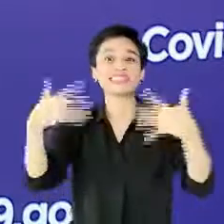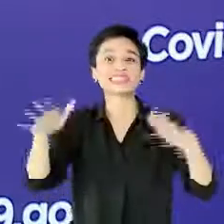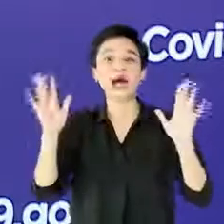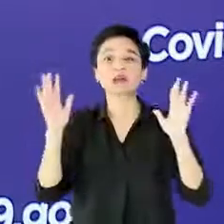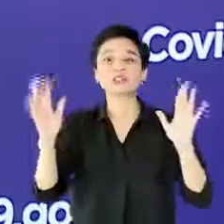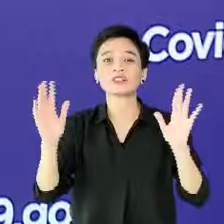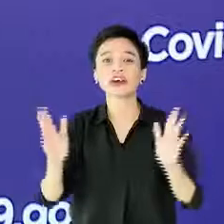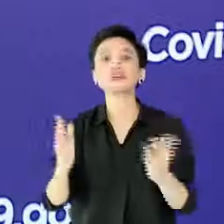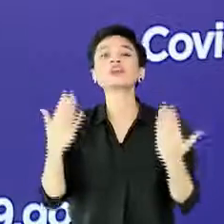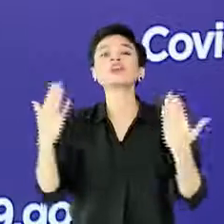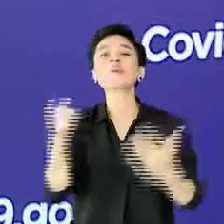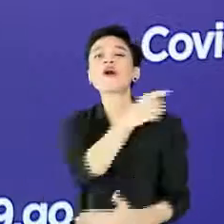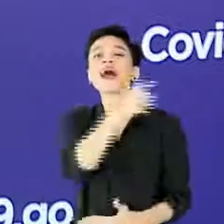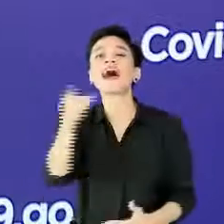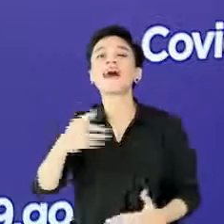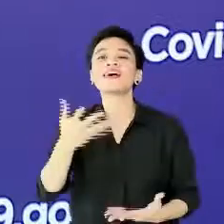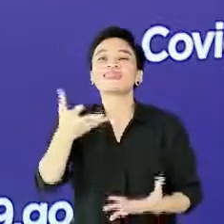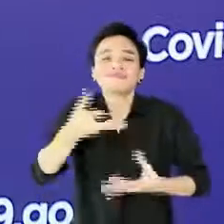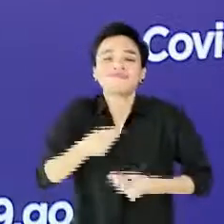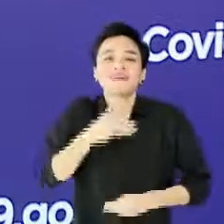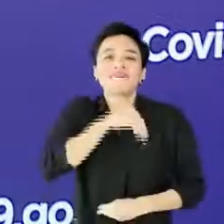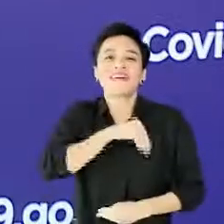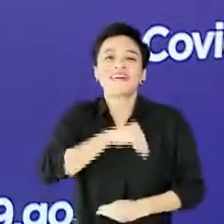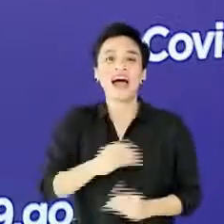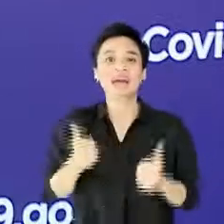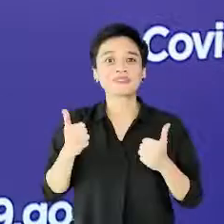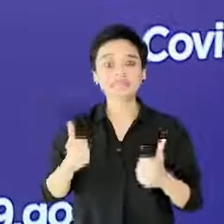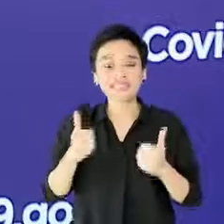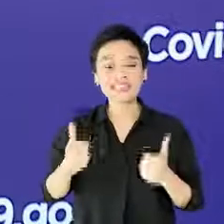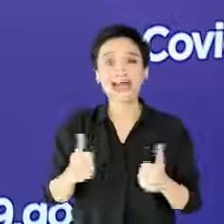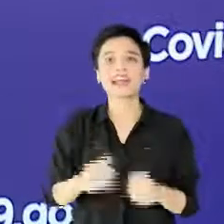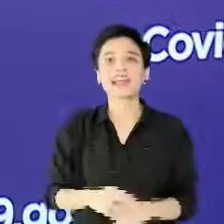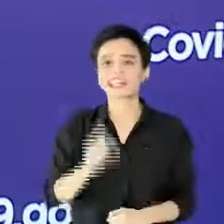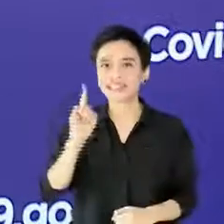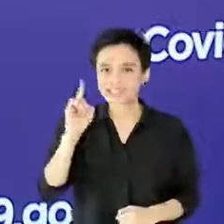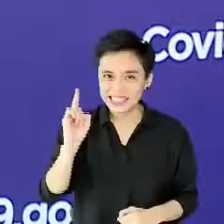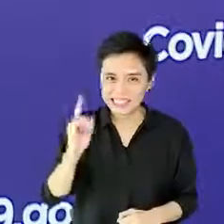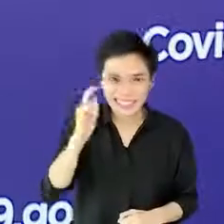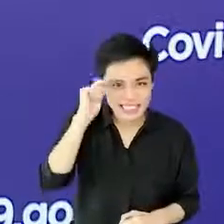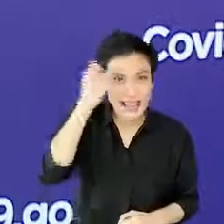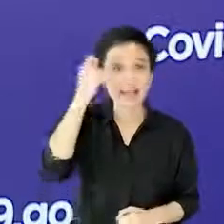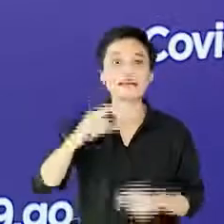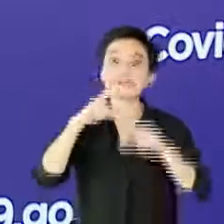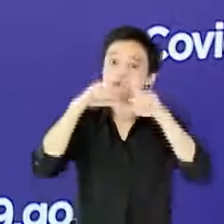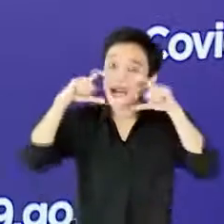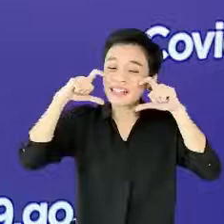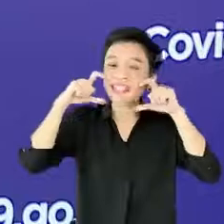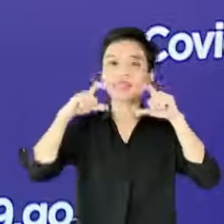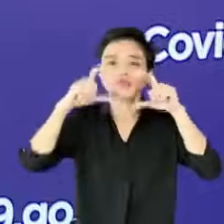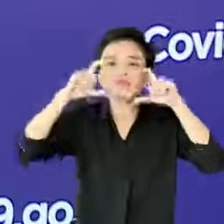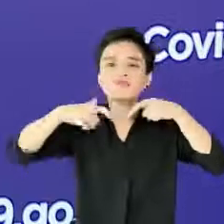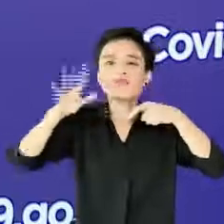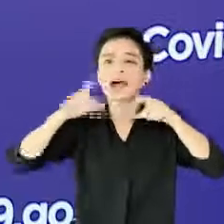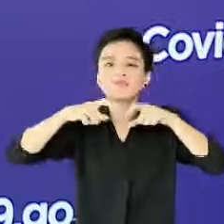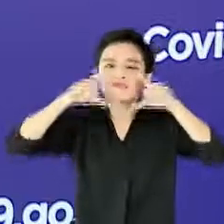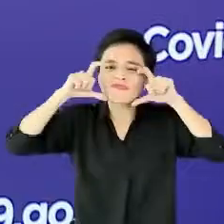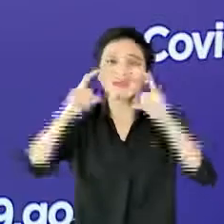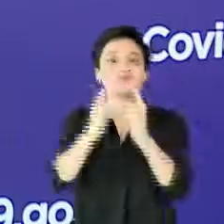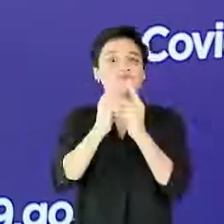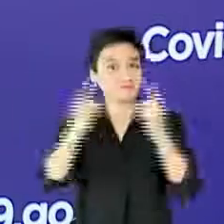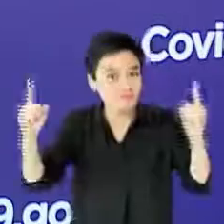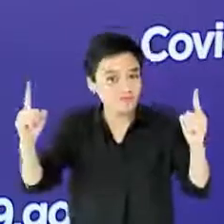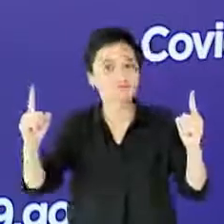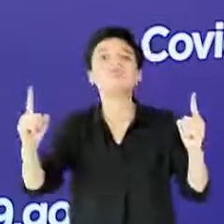bincang-bincang hari ini bermanfaat untuk kita semua dan Jangan lupa untuk selalu yang pertama pemakaian masker dengan benar menjaga jarak dan